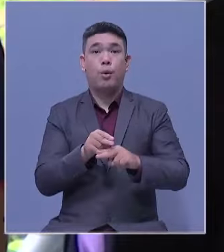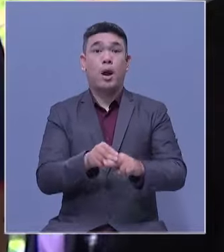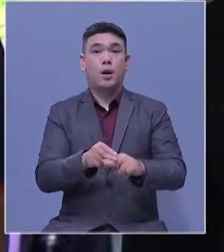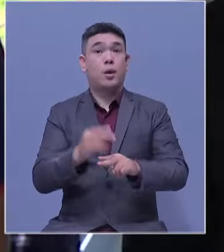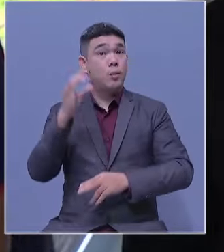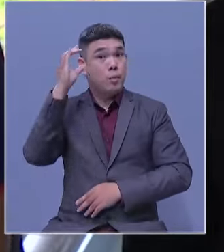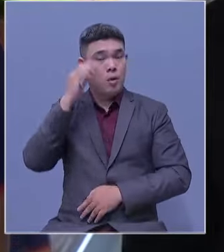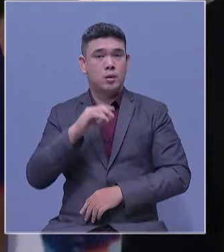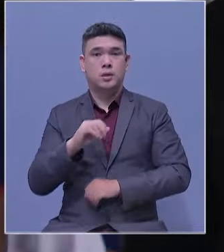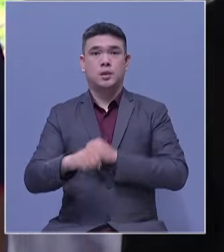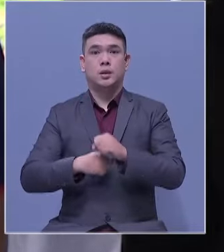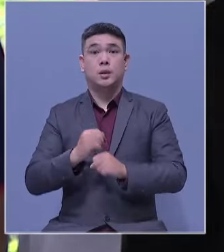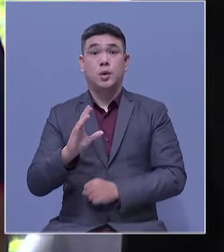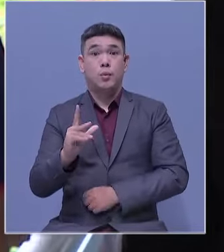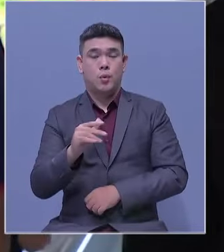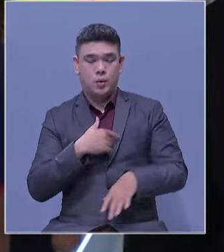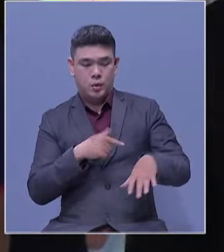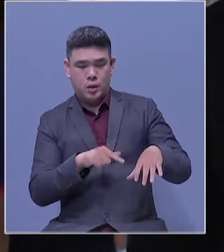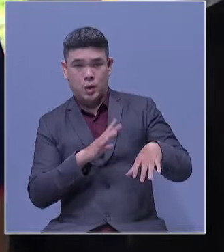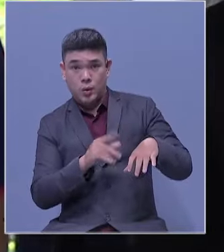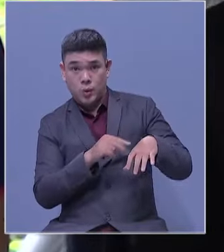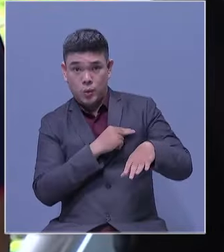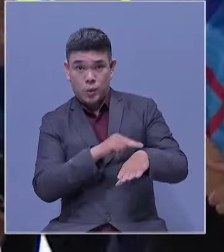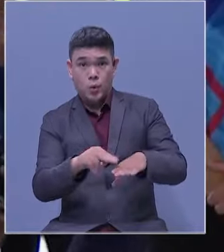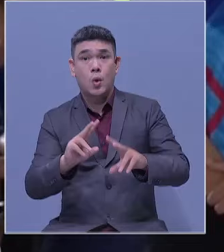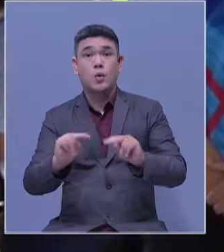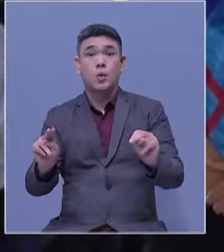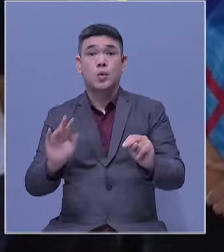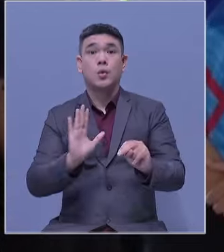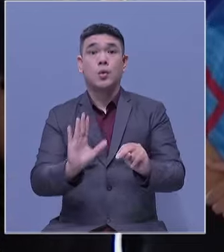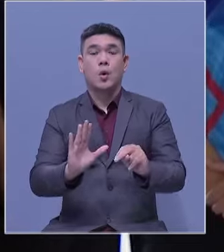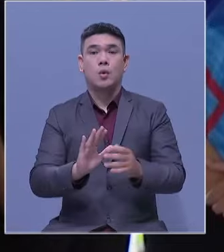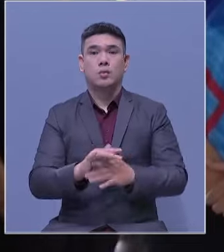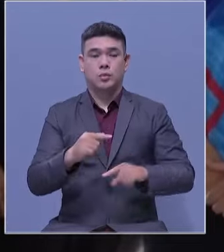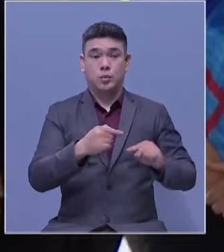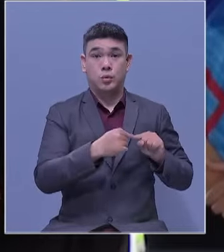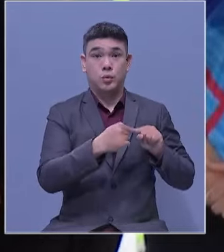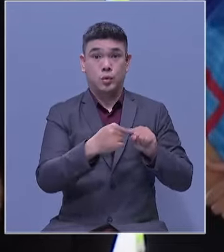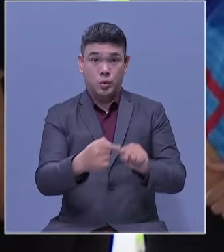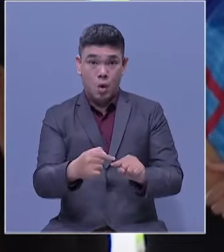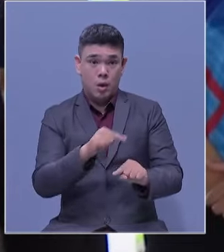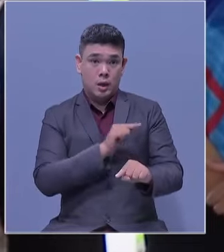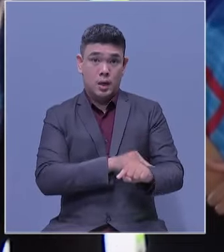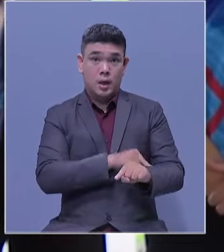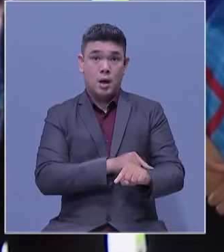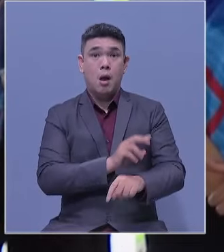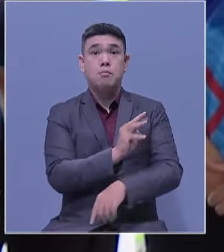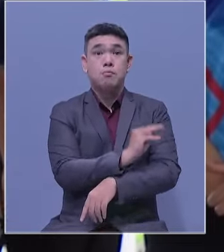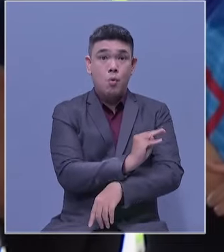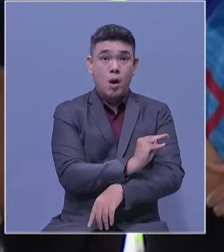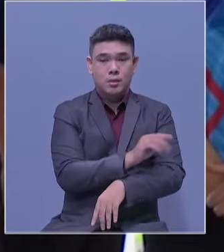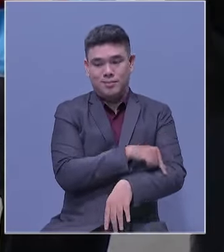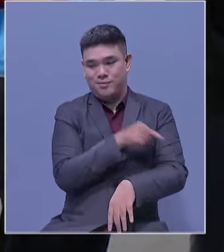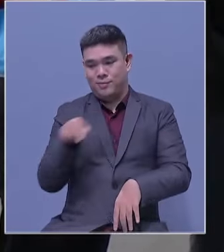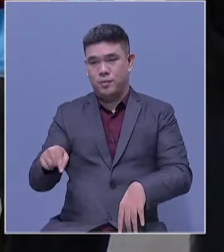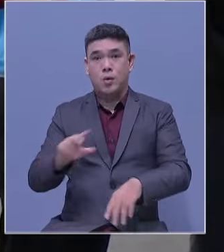มหานครสายสีชมพูสถานีศูนย์ราชการนนทบุรีค่ะที่เชื่อมต่อกับรถไฟฟ้าสายสีม่วงเมื่อ